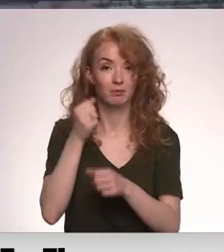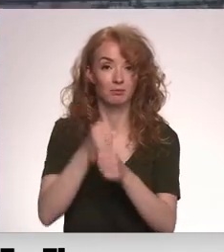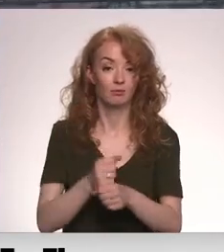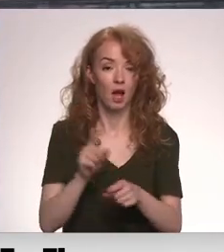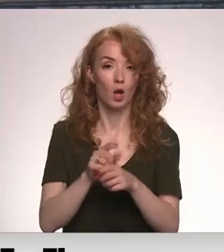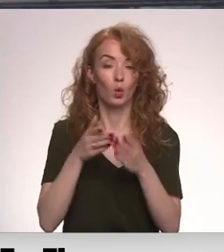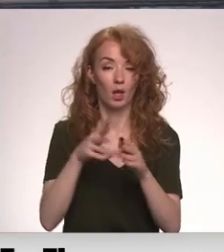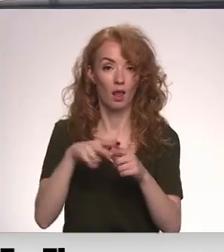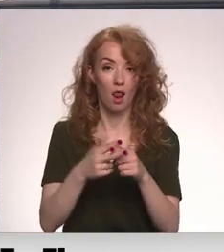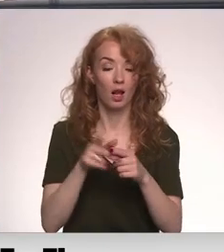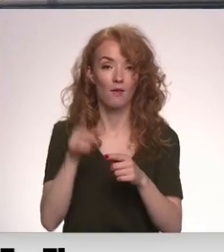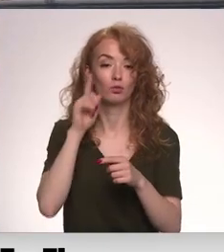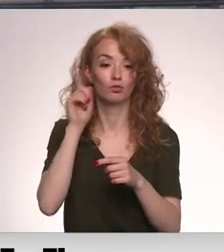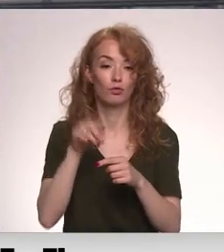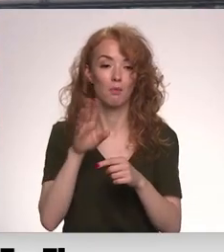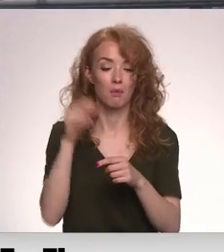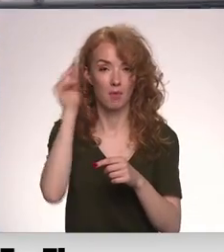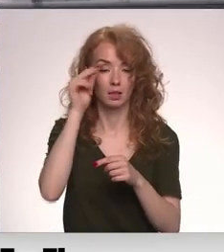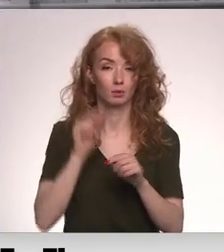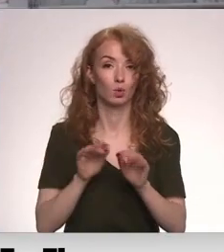informētu par militāro mācību norisi.